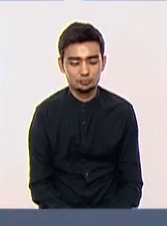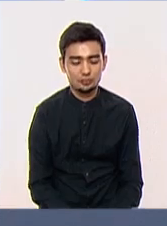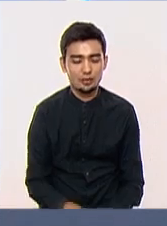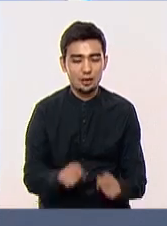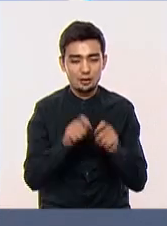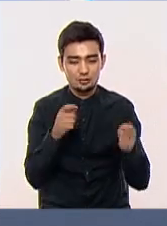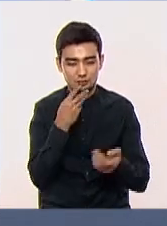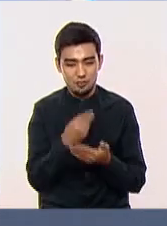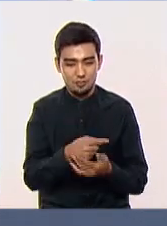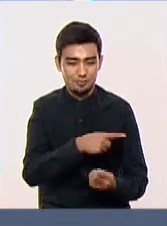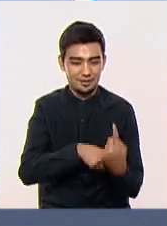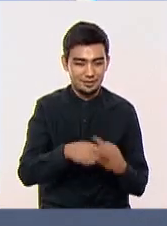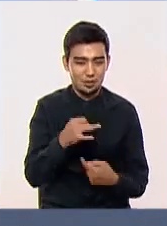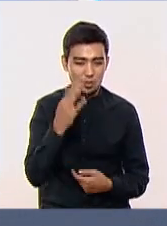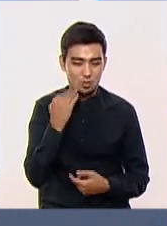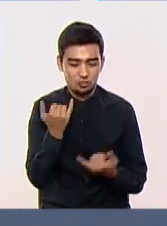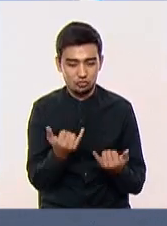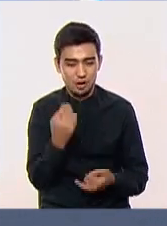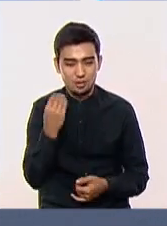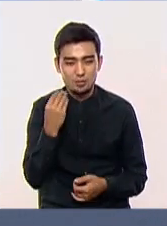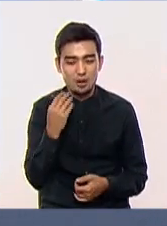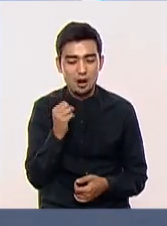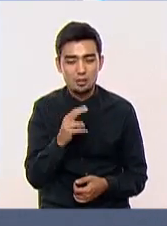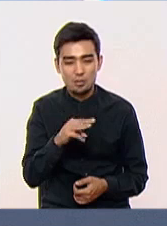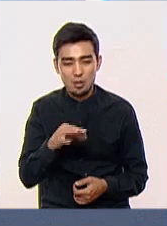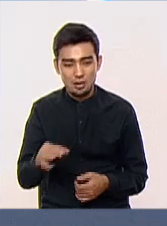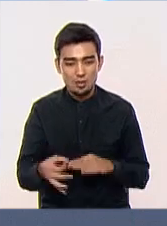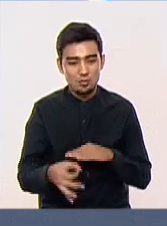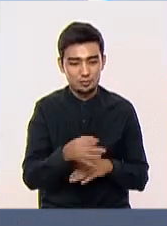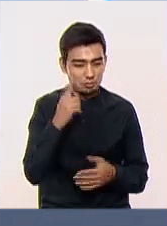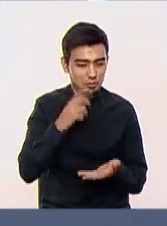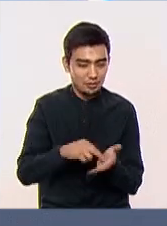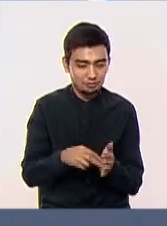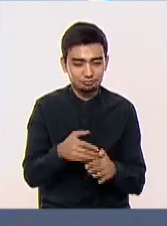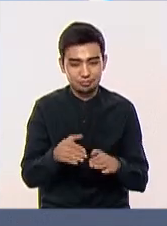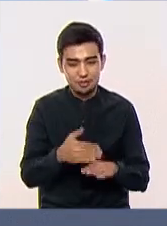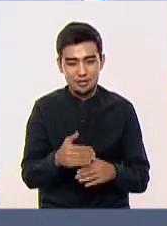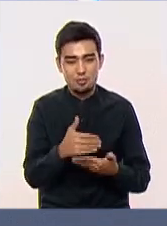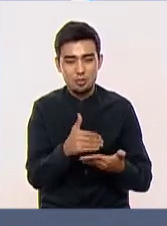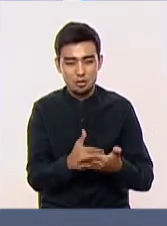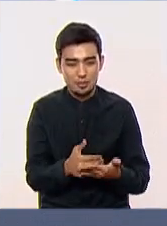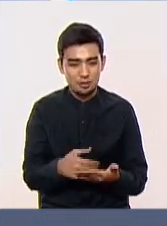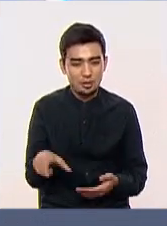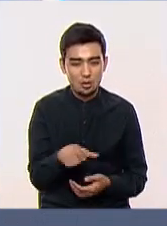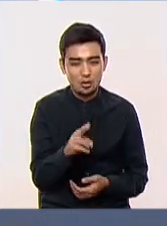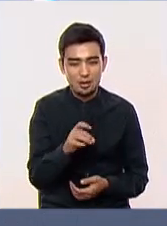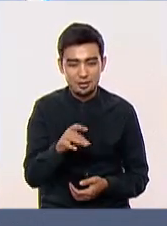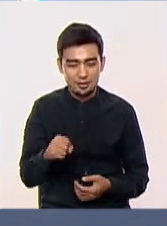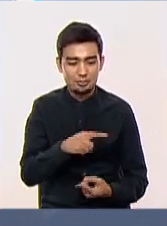Открыть собственный бизнес стало еще проще. В Акмолинской области планомерно реализуется программа «Дорожная карта